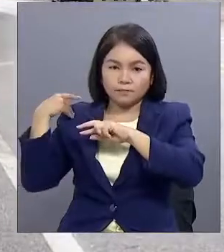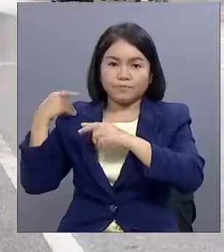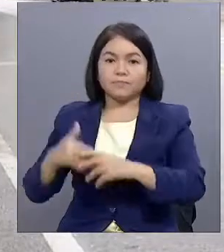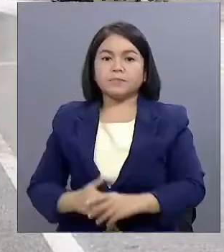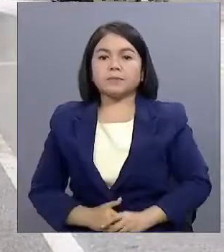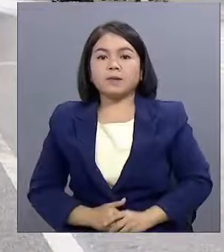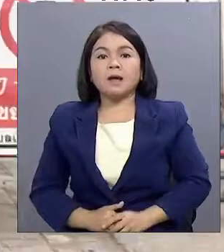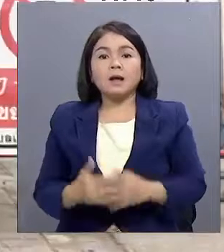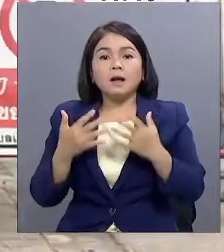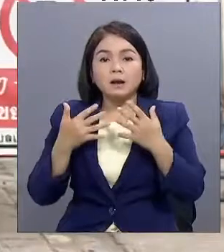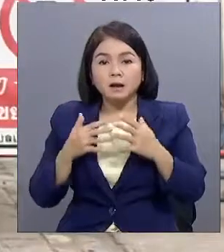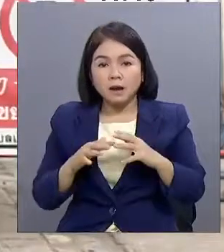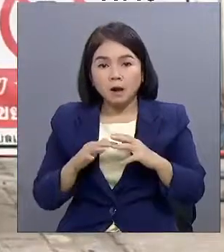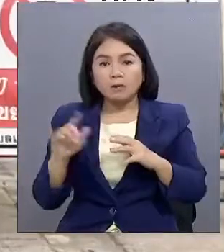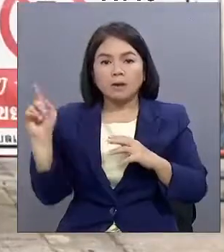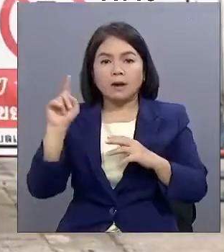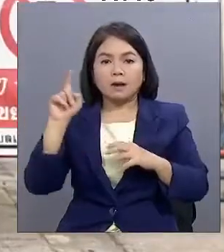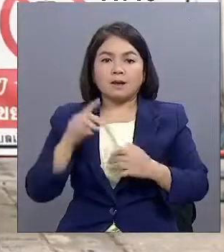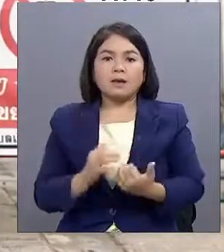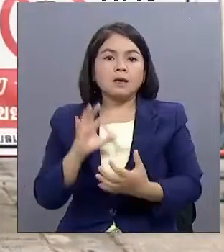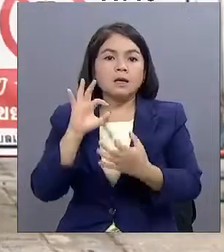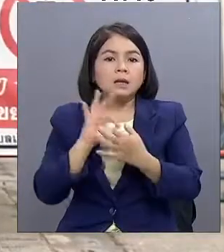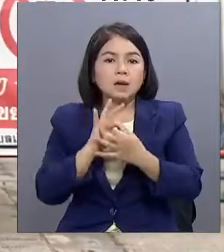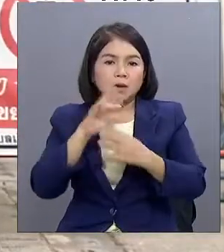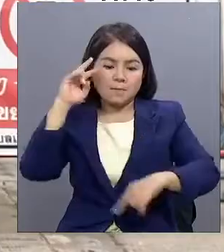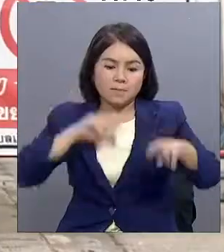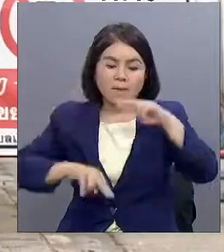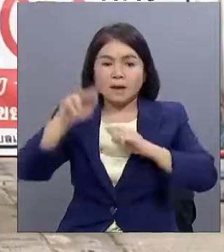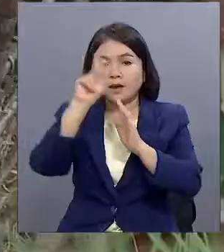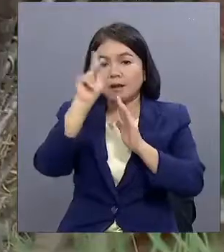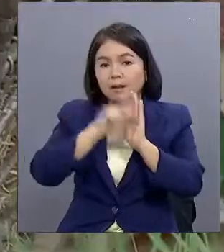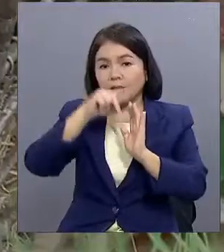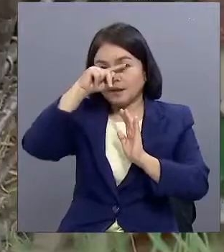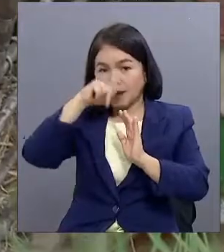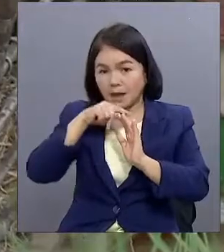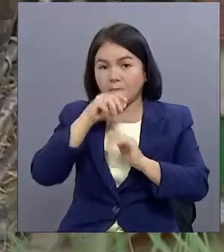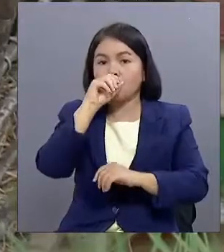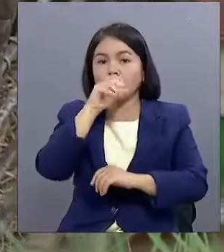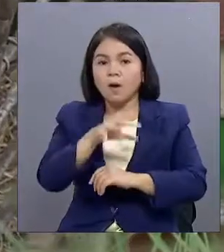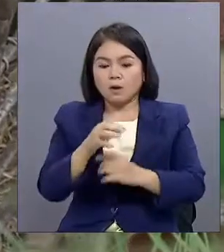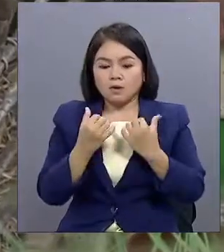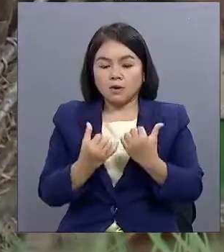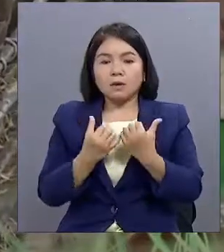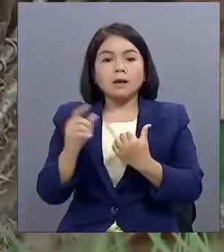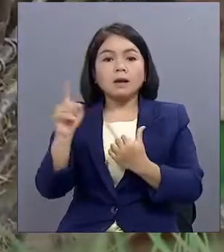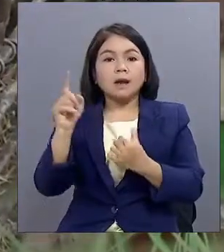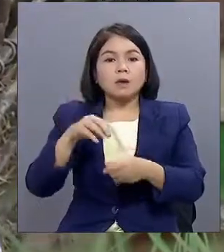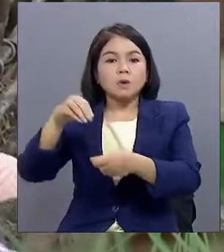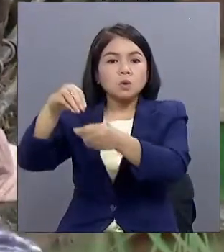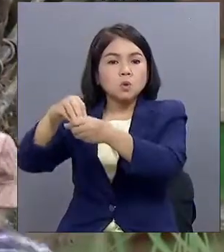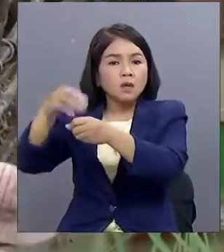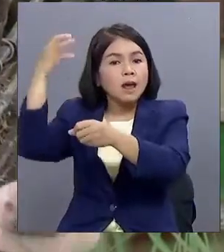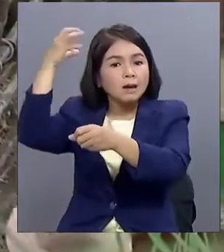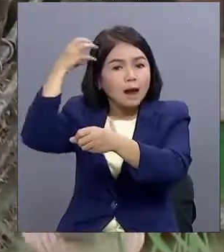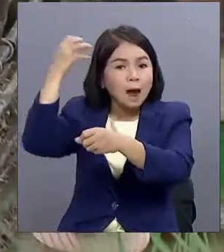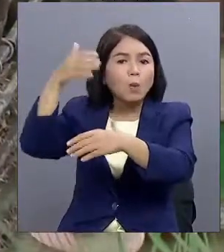ส่วนการดำเนินคดีในไทยผู้กำกับการสถานีตำรวจภูธรเชียงแสนระบุว่าคดีนี้เกิดขึ้นในประเทศลาวเป็นความผิดน